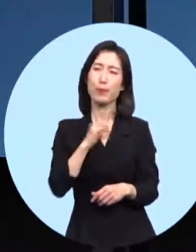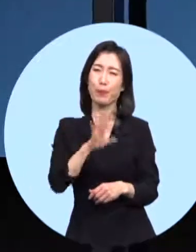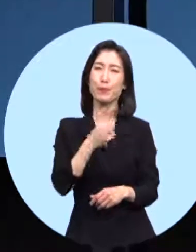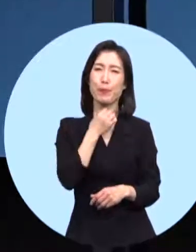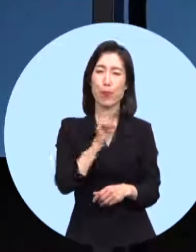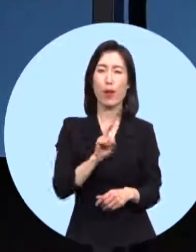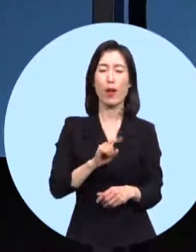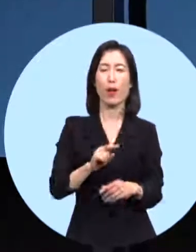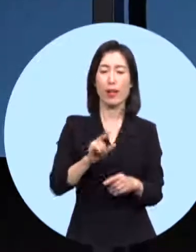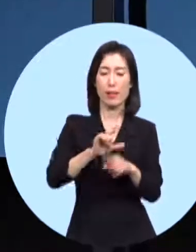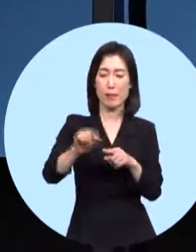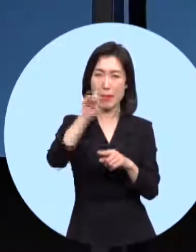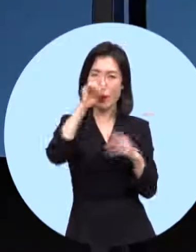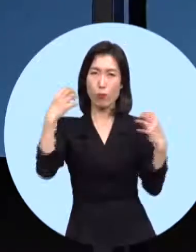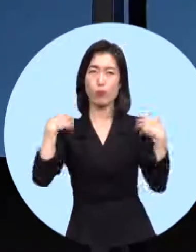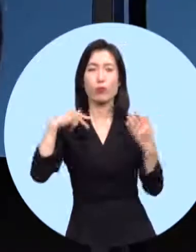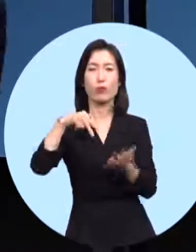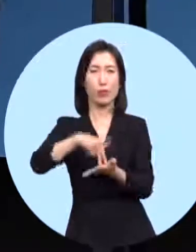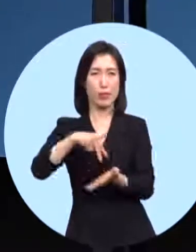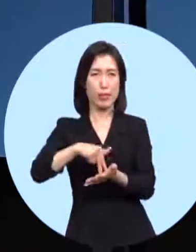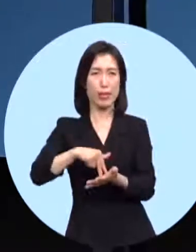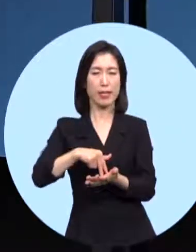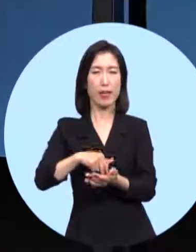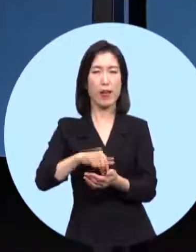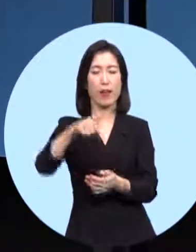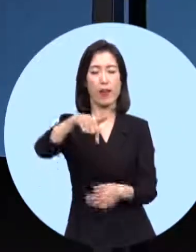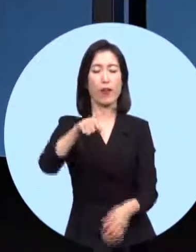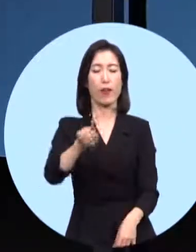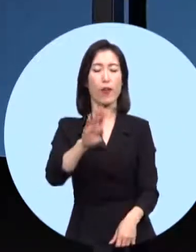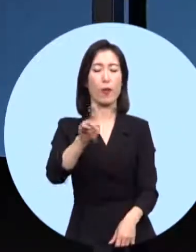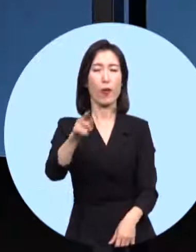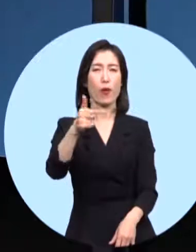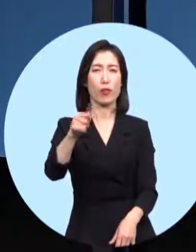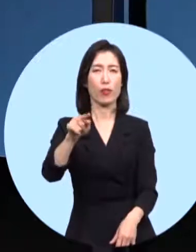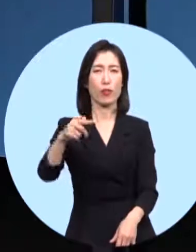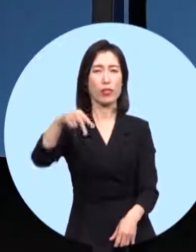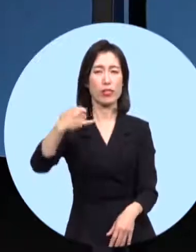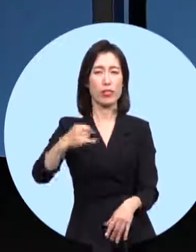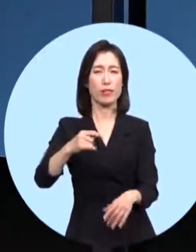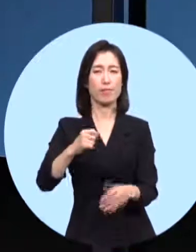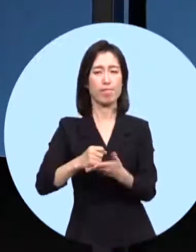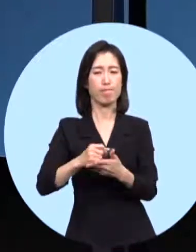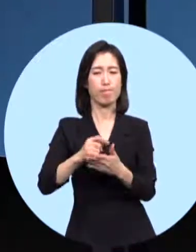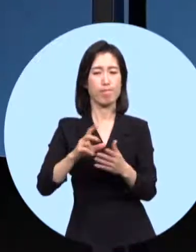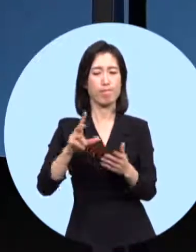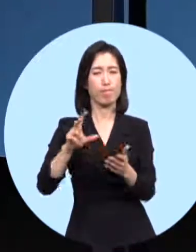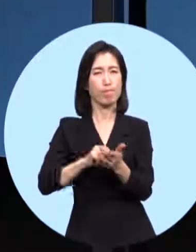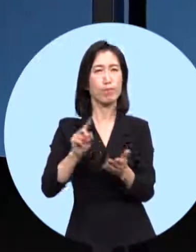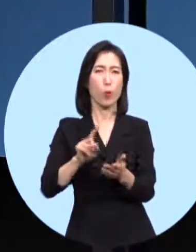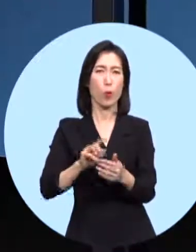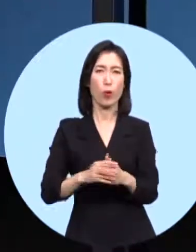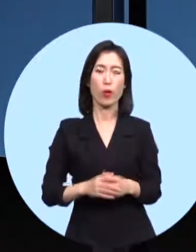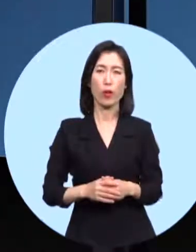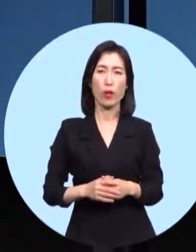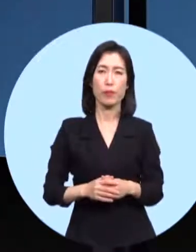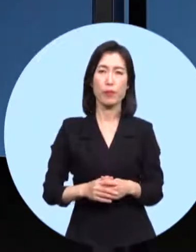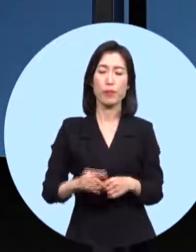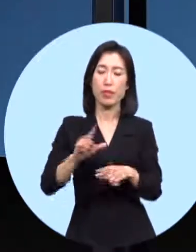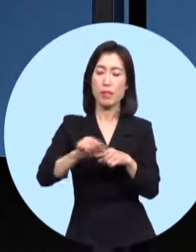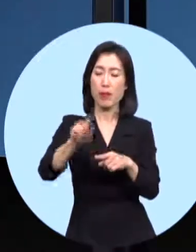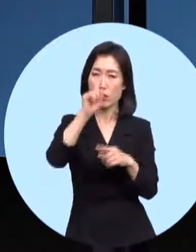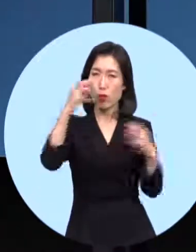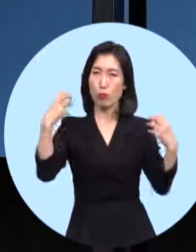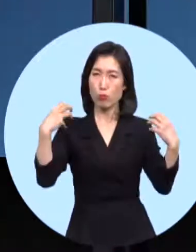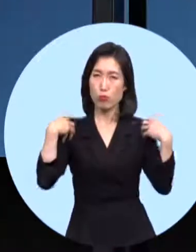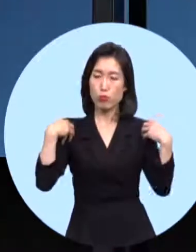정부에서 평생교육적 맥락에서 본 거버넌스의 쟁점입니다. 지방 정부의 행위를 사적